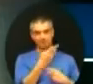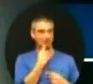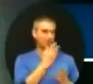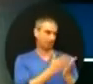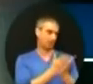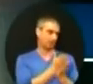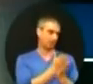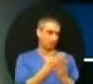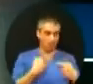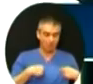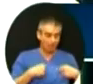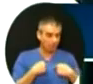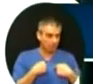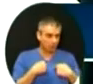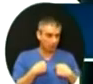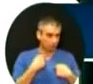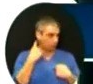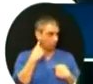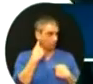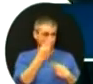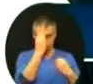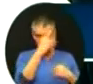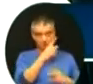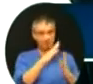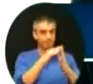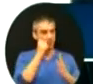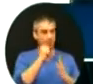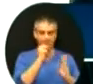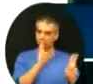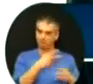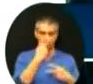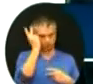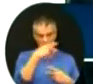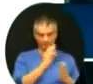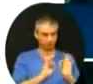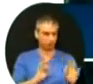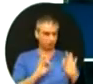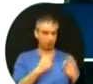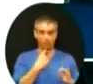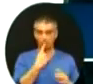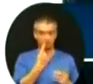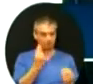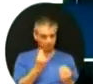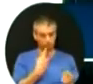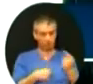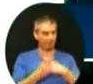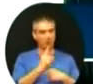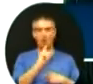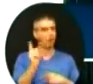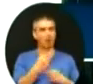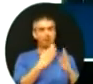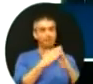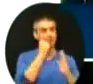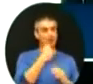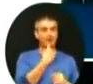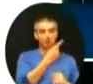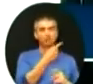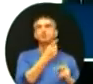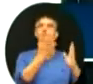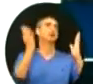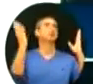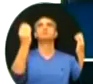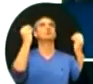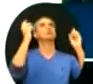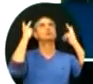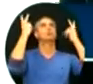בהגינות, אנחנו שומעים את ההודעה הזאת מהבית הלבן ואי אפשר להבין ממנה שום דבר, כי אומר דבר והיפוכו. לא כל מה שיוצא מהבית הלבן זה דבר